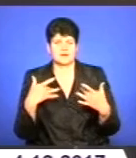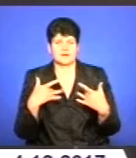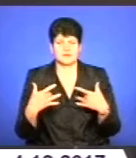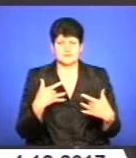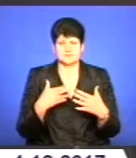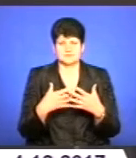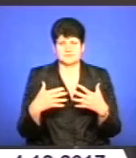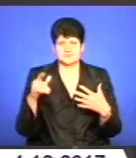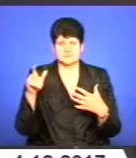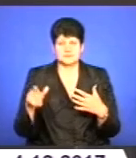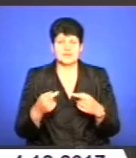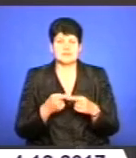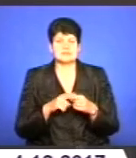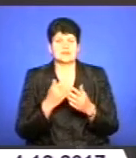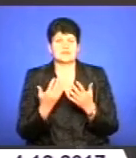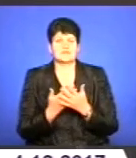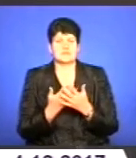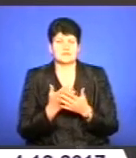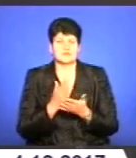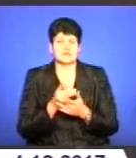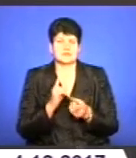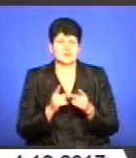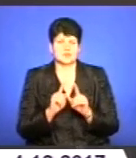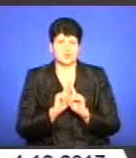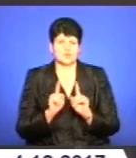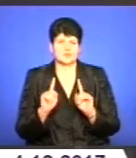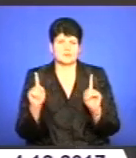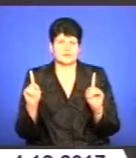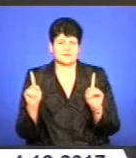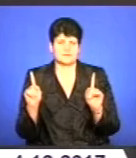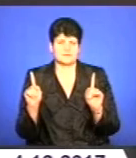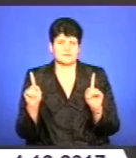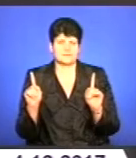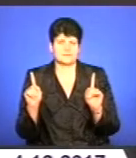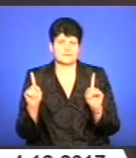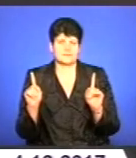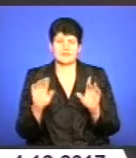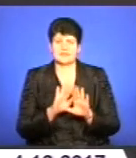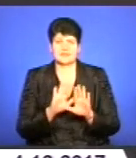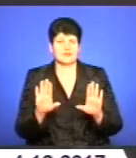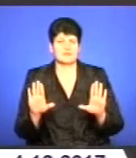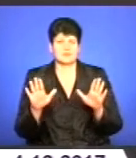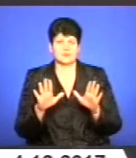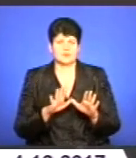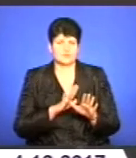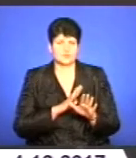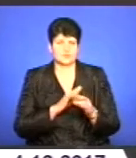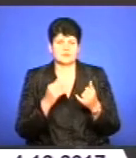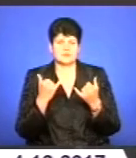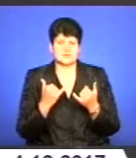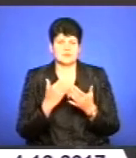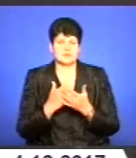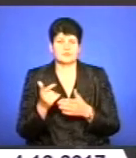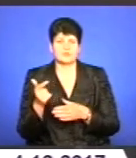грою, таке інше. Але цей фільм, він дійсно особливий, і не випадково він зараз виходить в